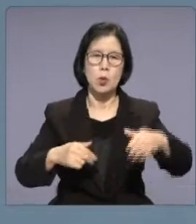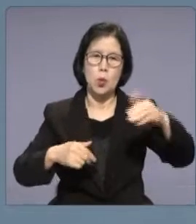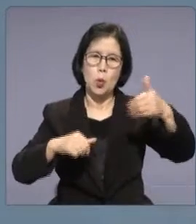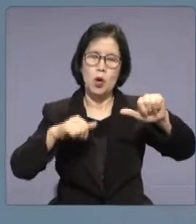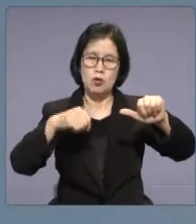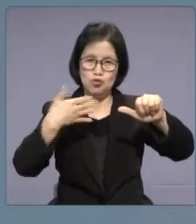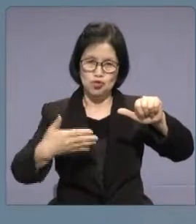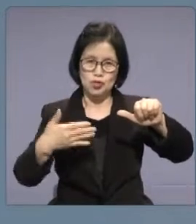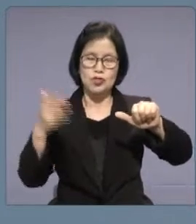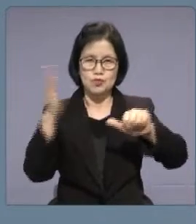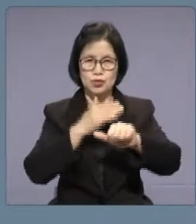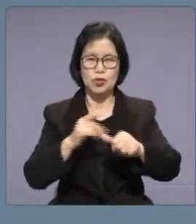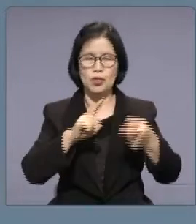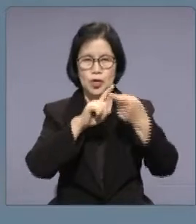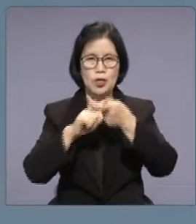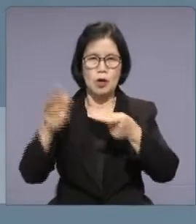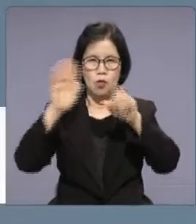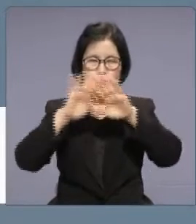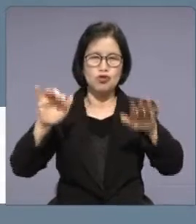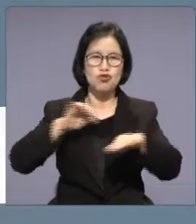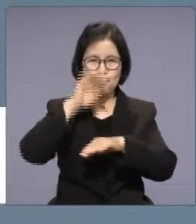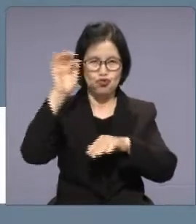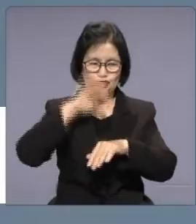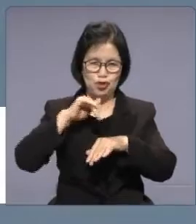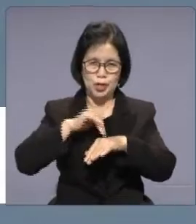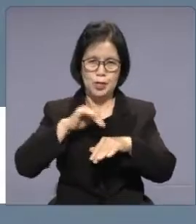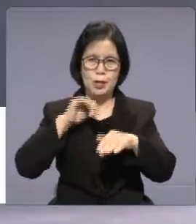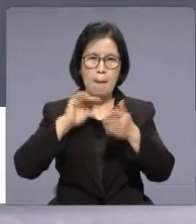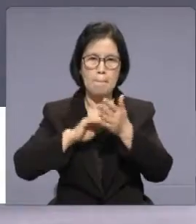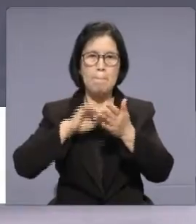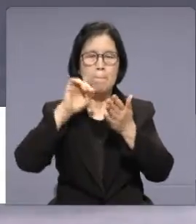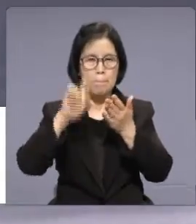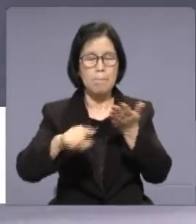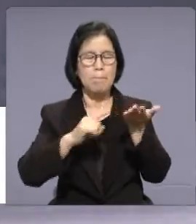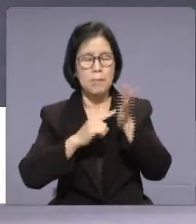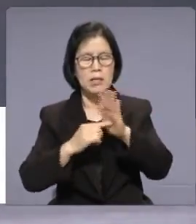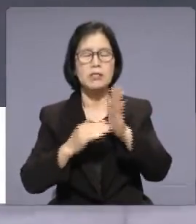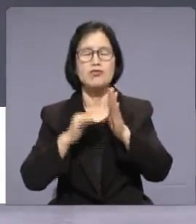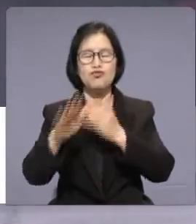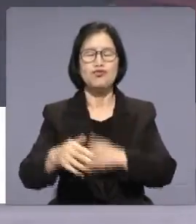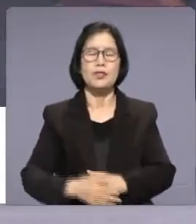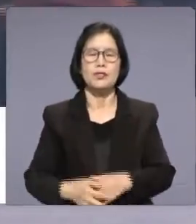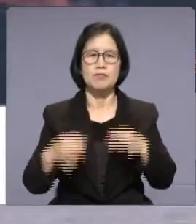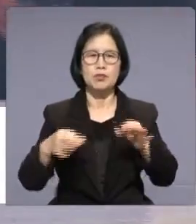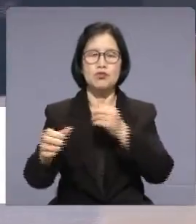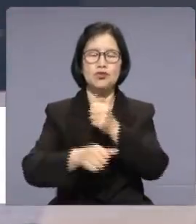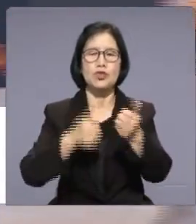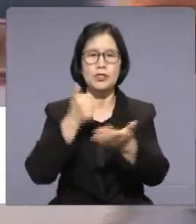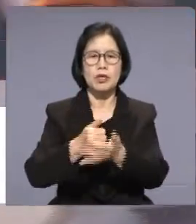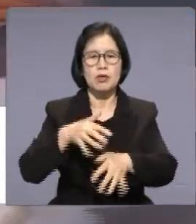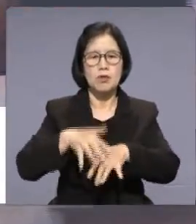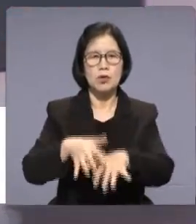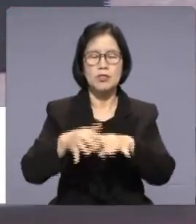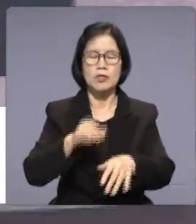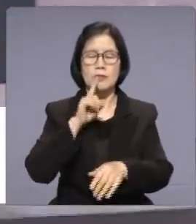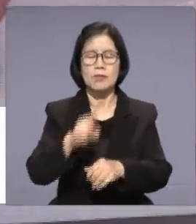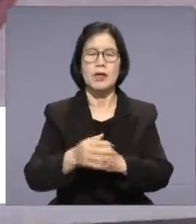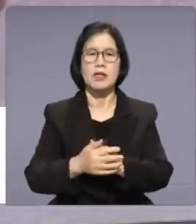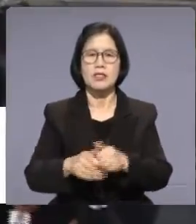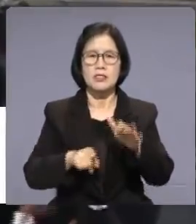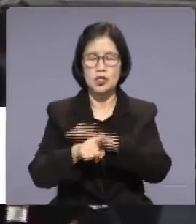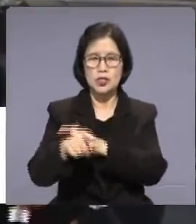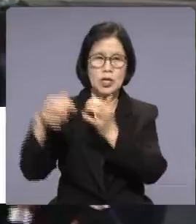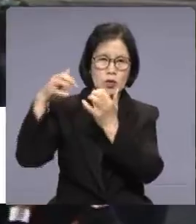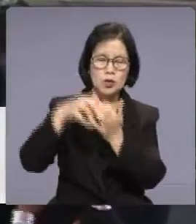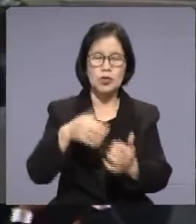공중 훈련을 버린다 고 밝힌 다음 날 이루어졌습니다 김정은 위원장이 최근 열병식에서 언급한 선제